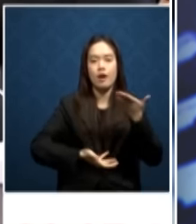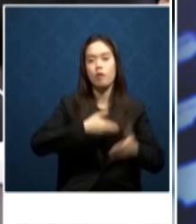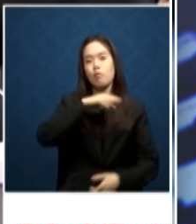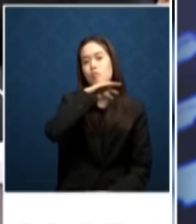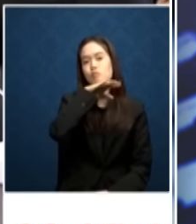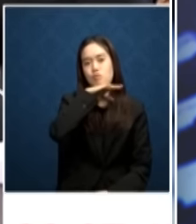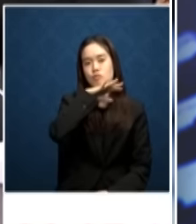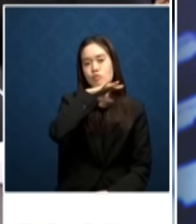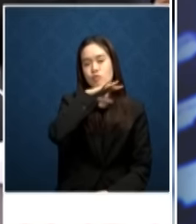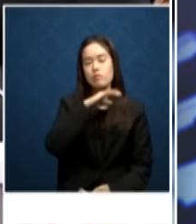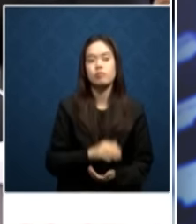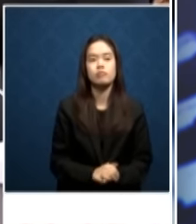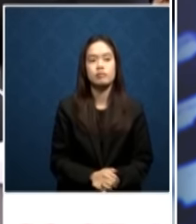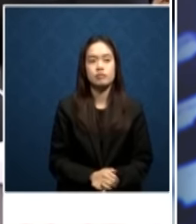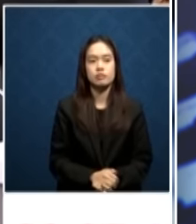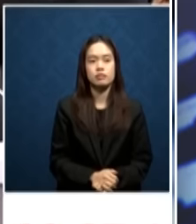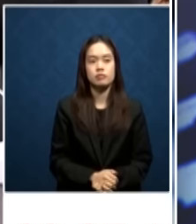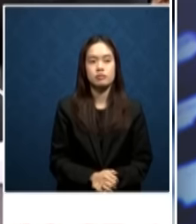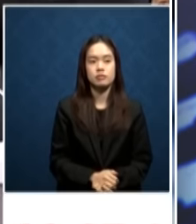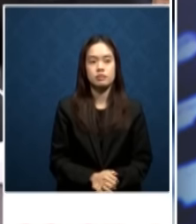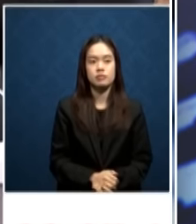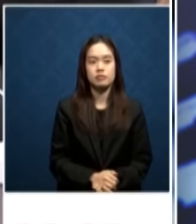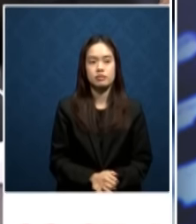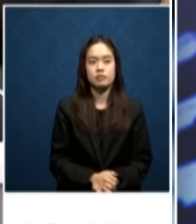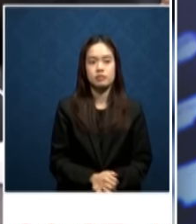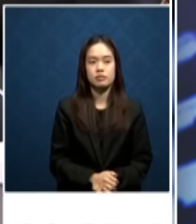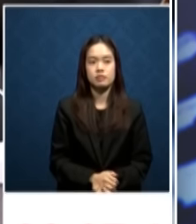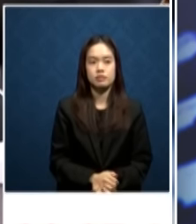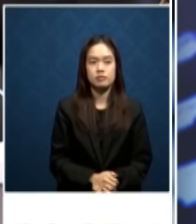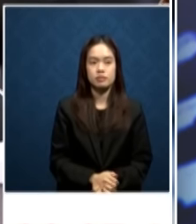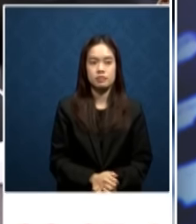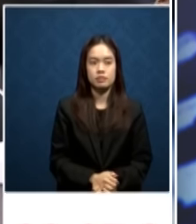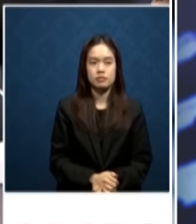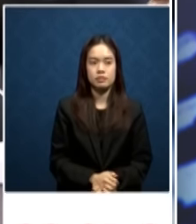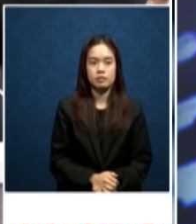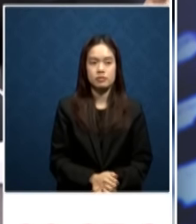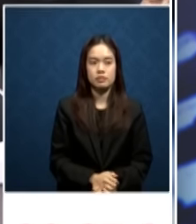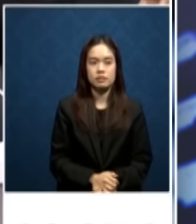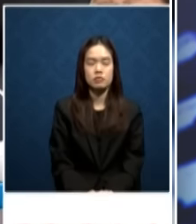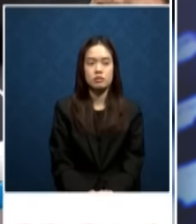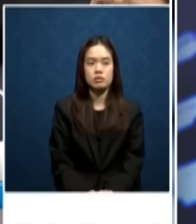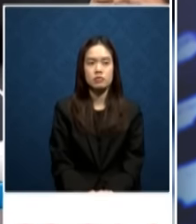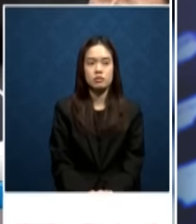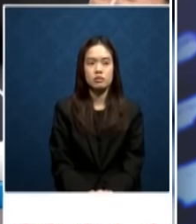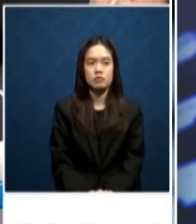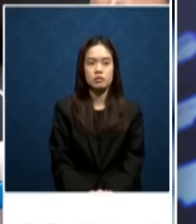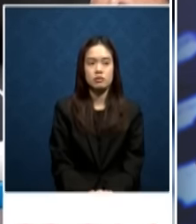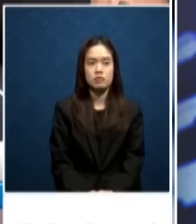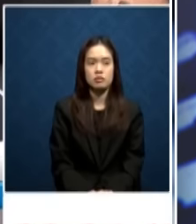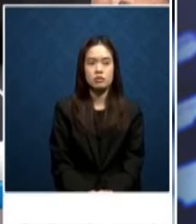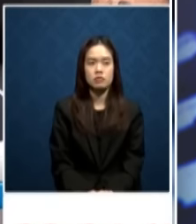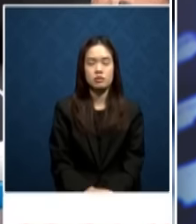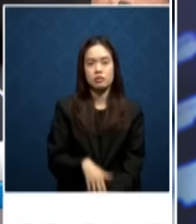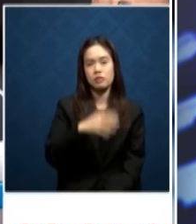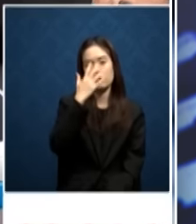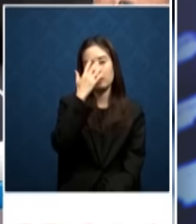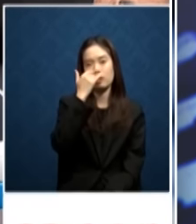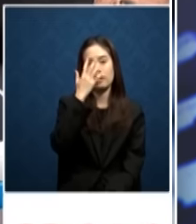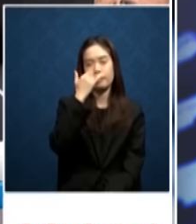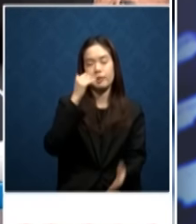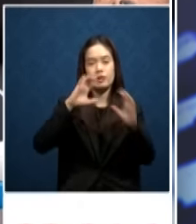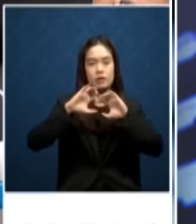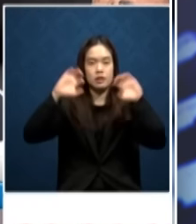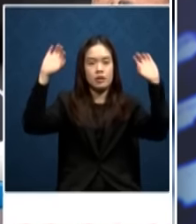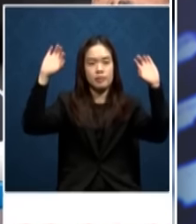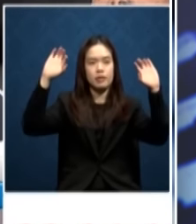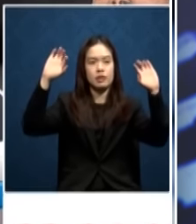ลุกขึ้นอภิปรายในวุฒิสภานะครับในขณะเดียวกันอีกเรื่องนึงก็คืออยากได้เป็นเงินสดทั้งนี้นะระหว่างที่กำลังอภิปรายอยู่เนี่ยทาง